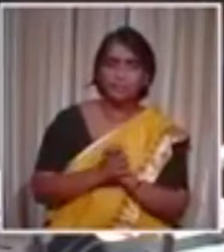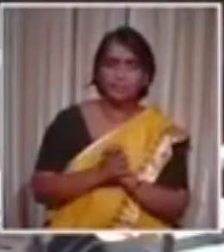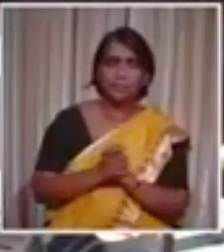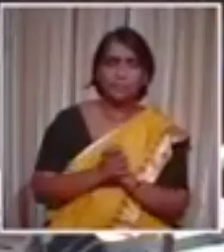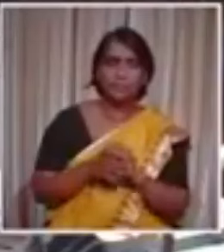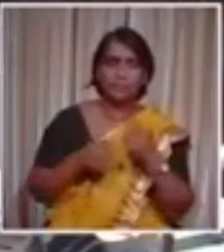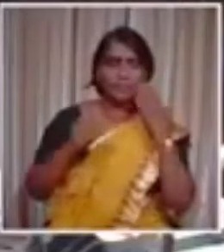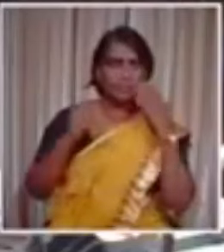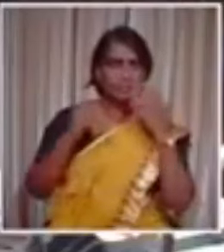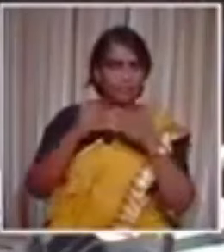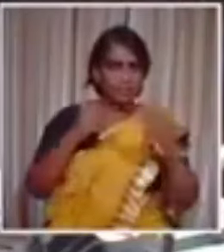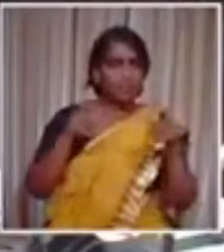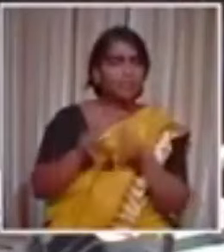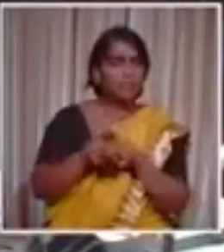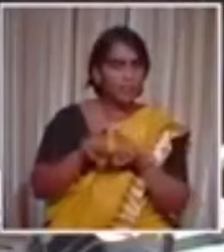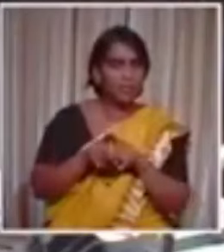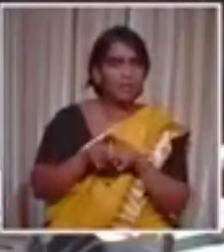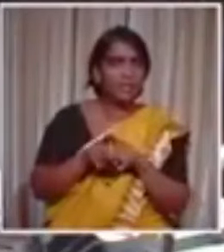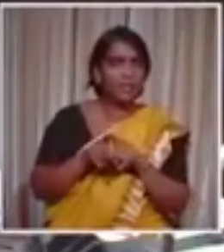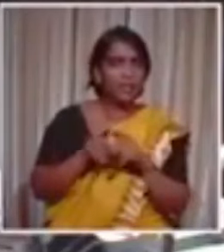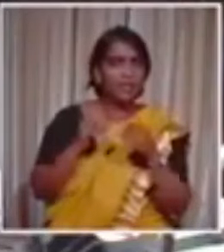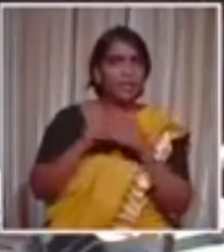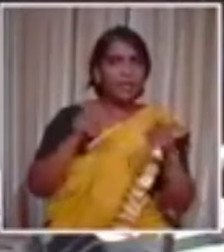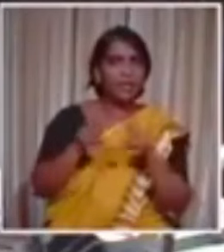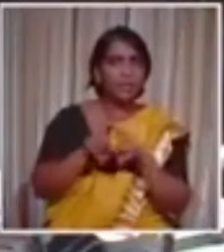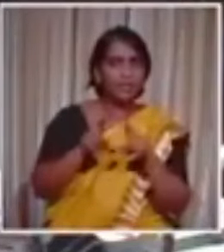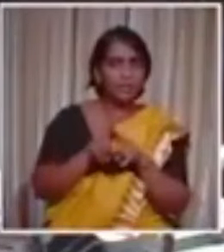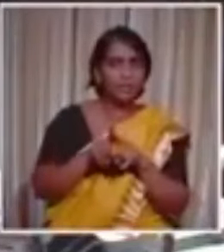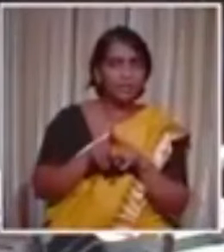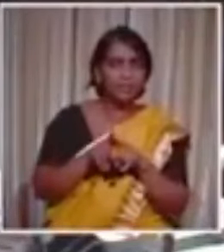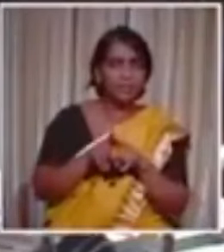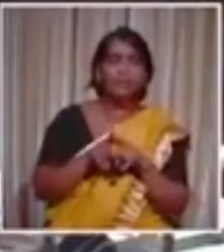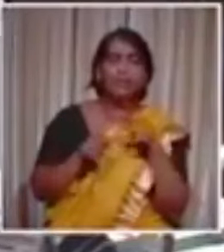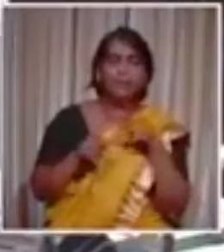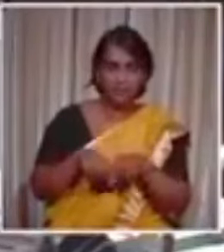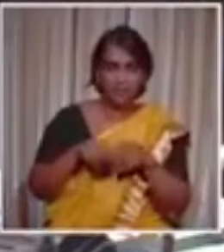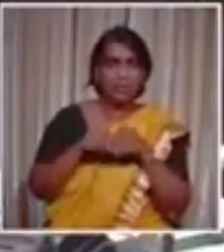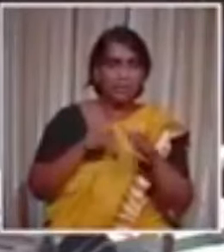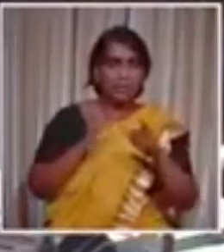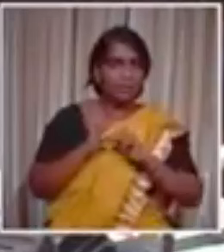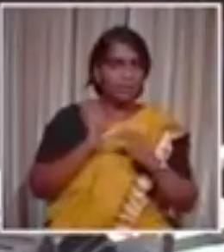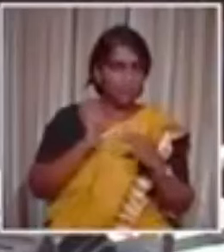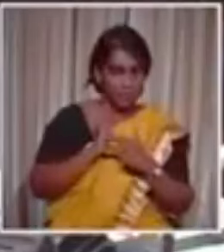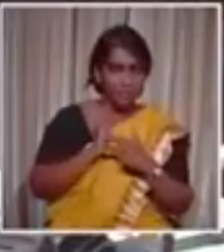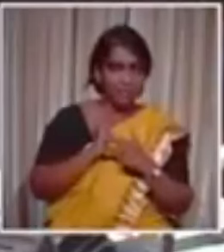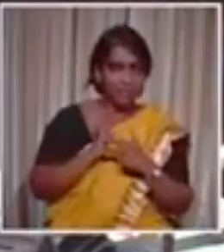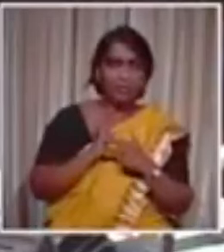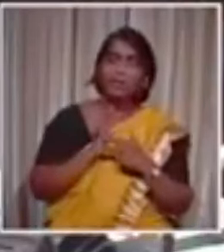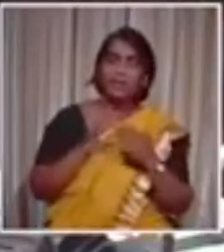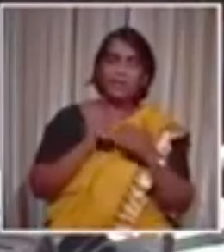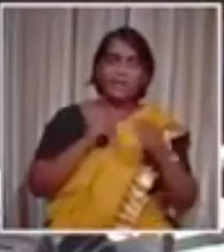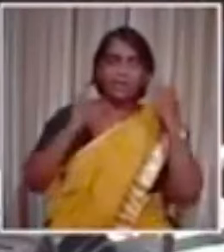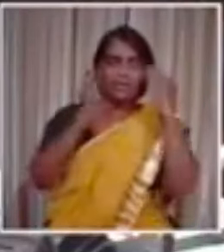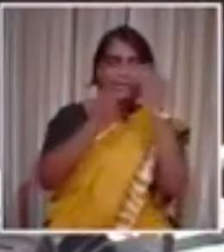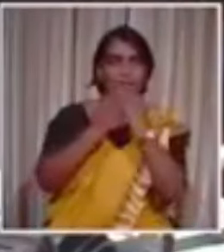mu. Awasan aje tuma naivalat, itu ma kira me khatiya via pertiwalat virudduna kira. Itu ma